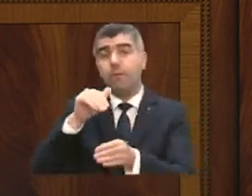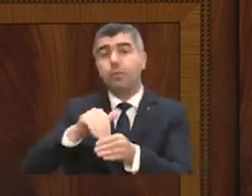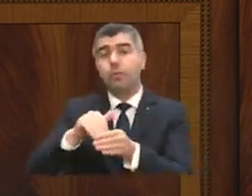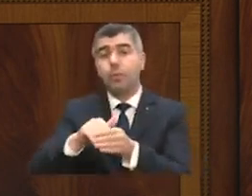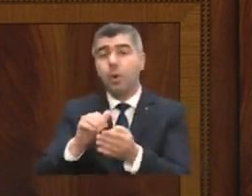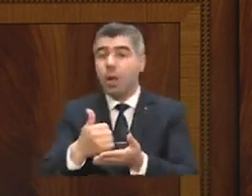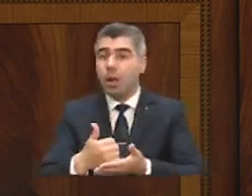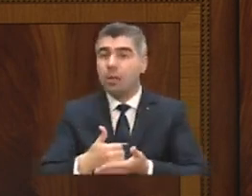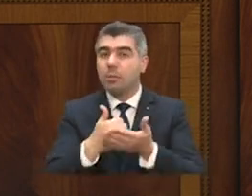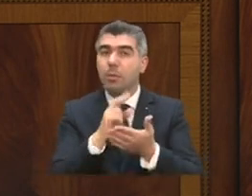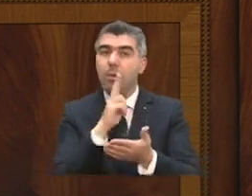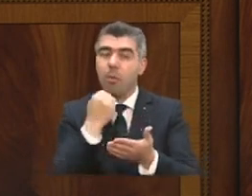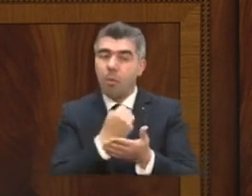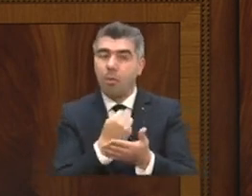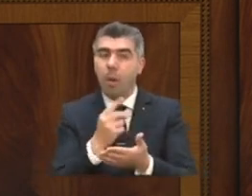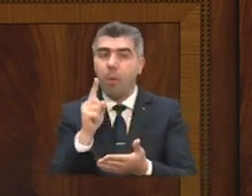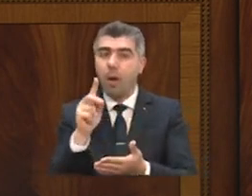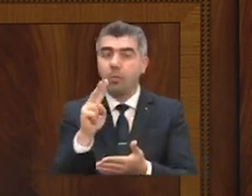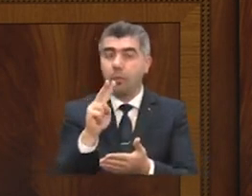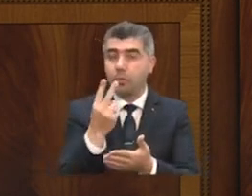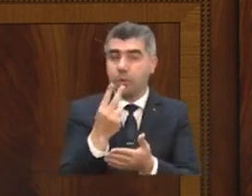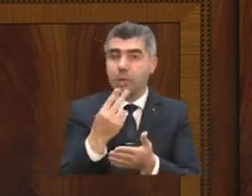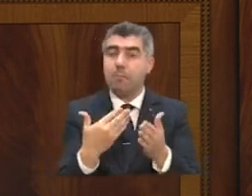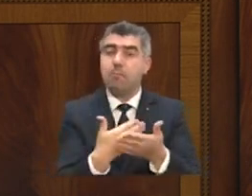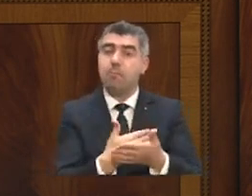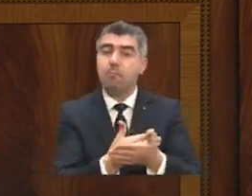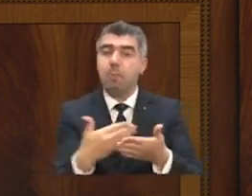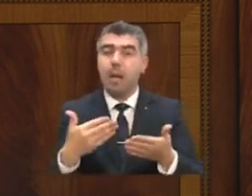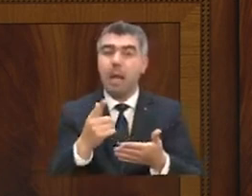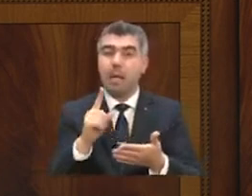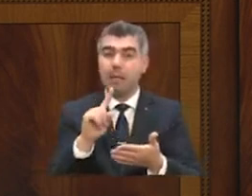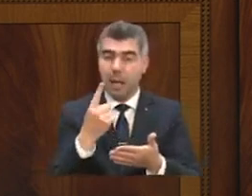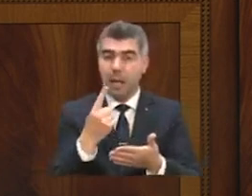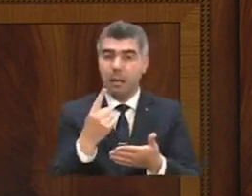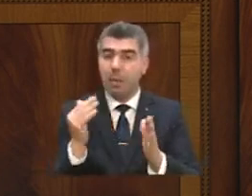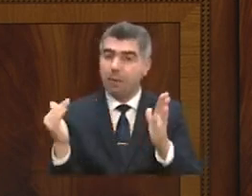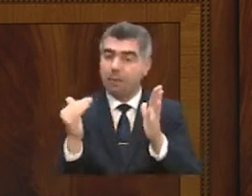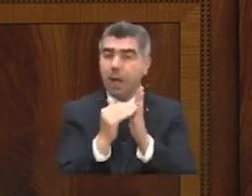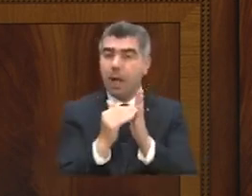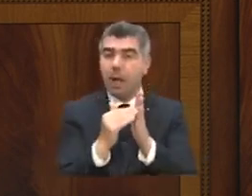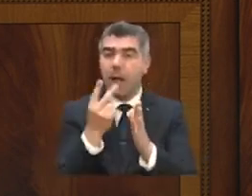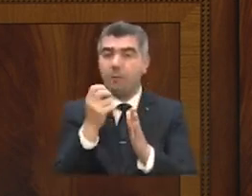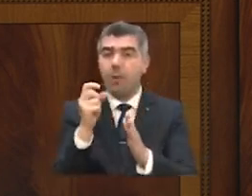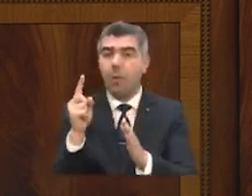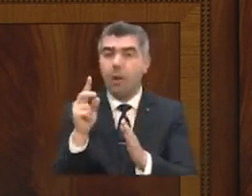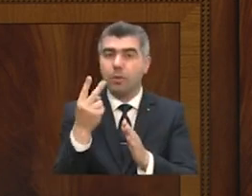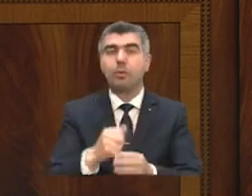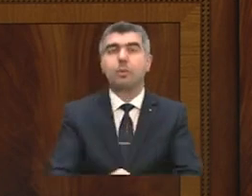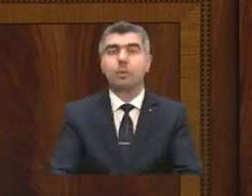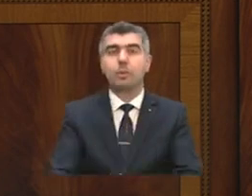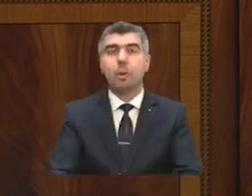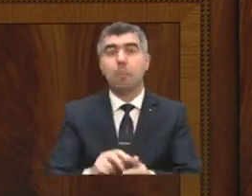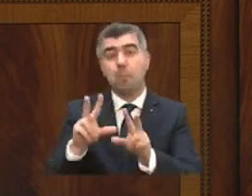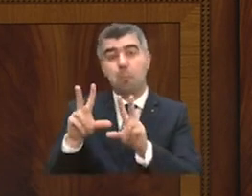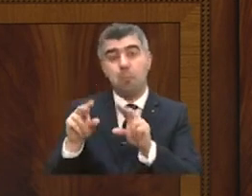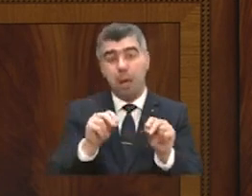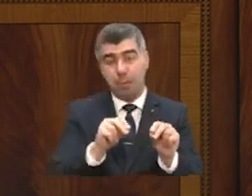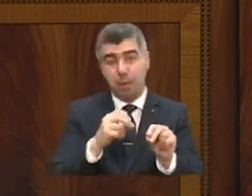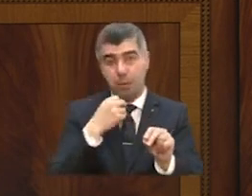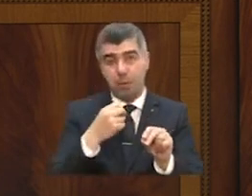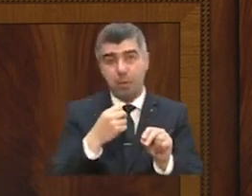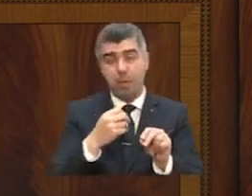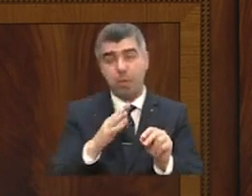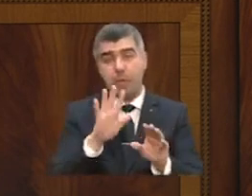المقاصة 21 مليار ديال الدهم ما تم سنة 2021 مقابل توقعات اللي كان